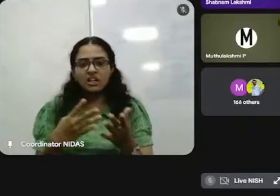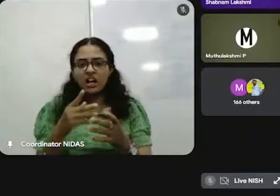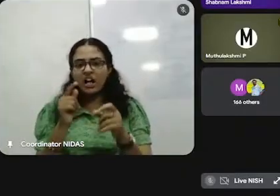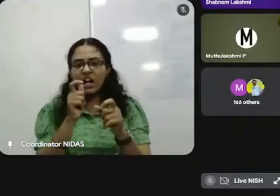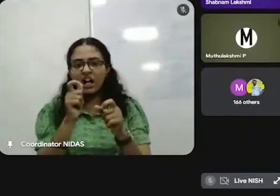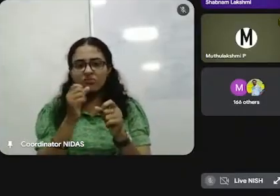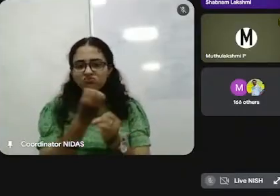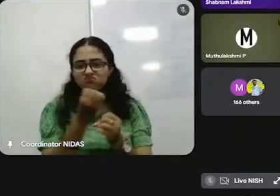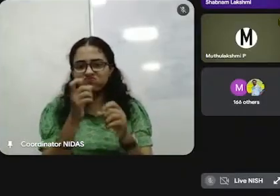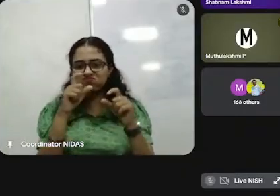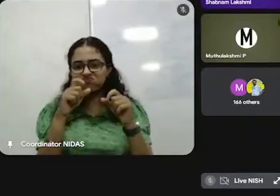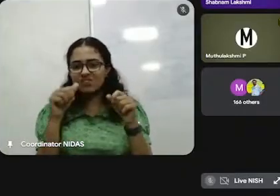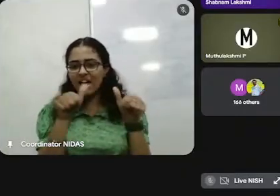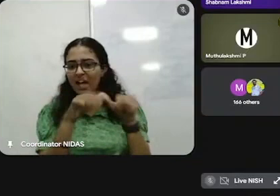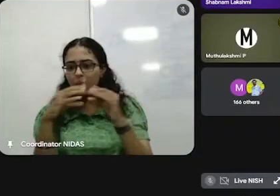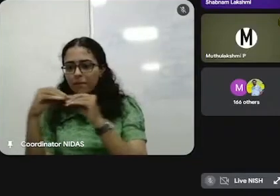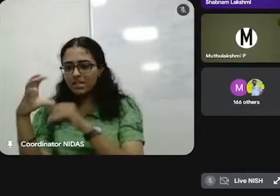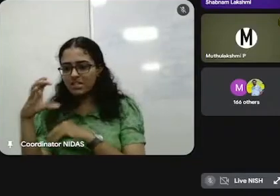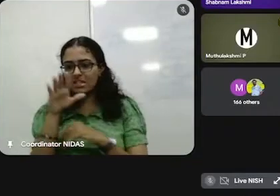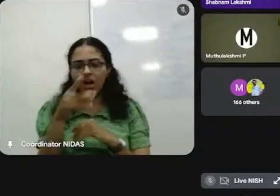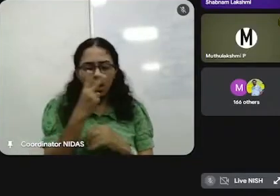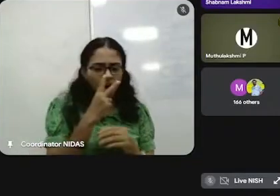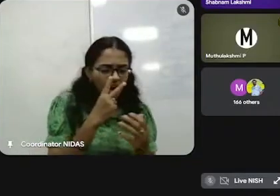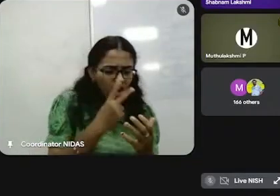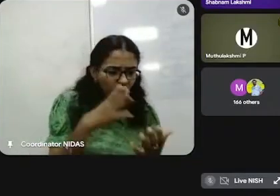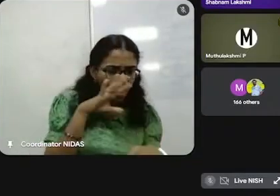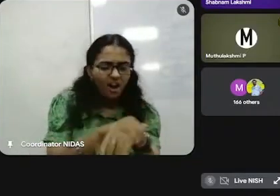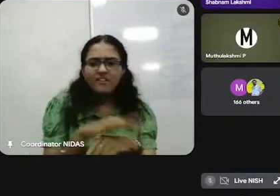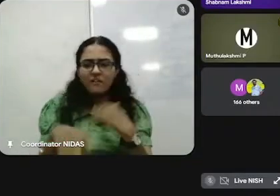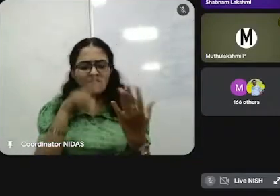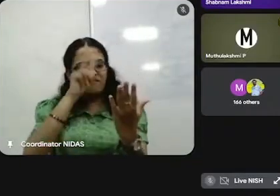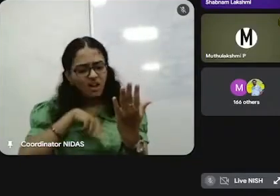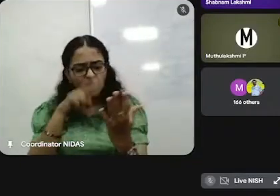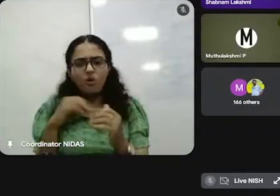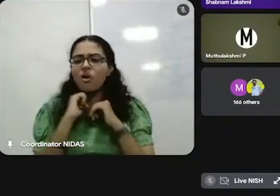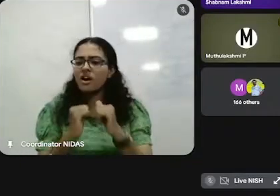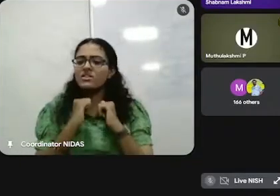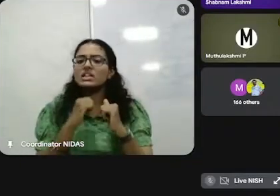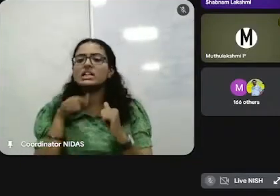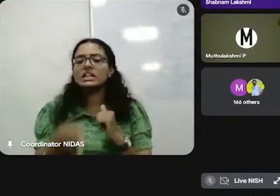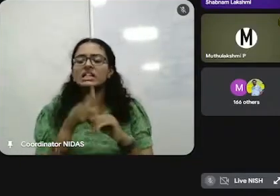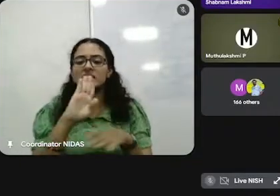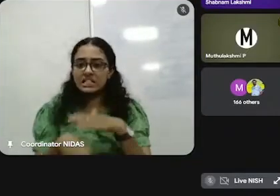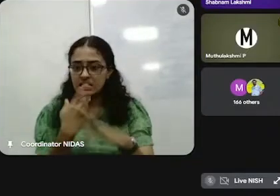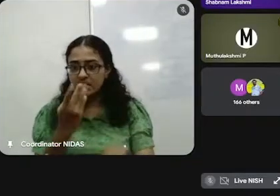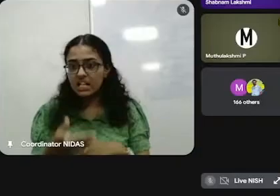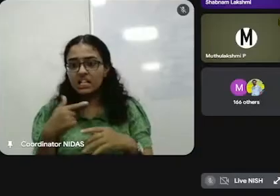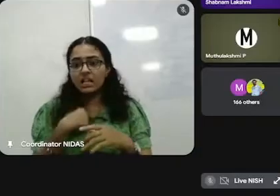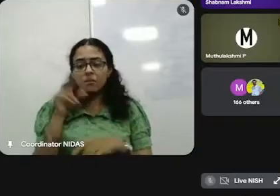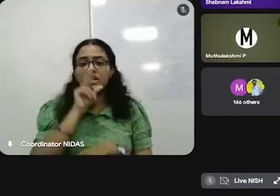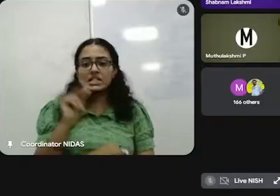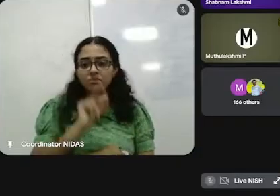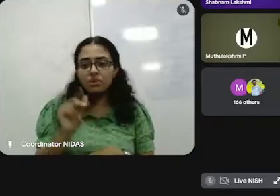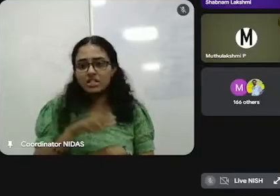ചെയ്യാനുള്ള ബുദ്ധിമുട്ട്, അതുപോലെ ആ അക്ഷരങ്ങൾ വായിക്കാനുള്ള ബുദ്ധിമുട്ട്. ഇതിന് നമ്മൾ ഇത് ഈ സ്ട്രോക്ക് വന്നതിന് ശേഷം നമ്മൾ സ്പീച്ച് തെറപ്പിസ്റ്റിന്റെ ഒരു